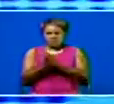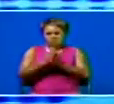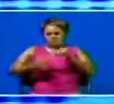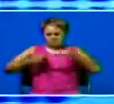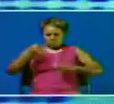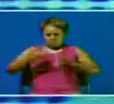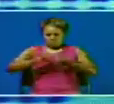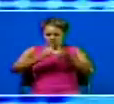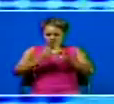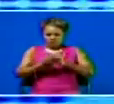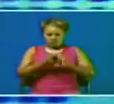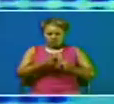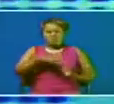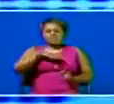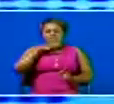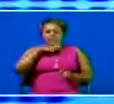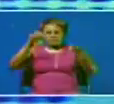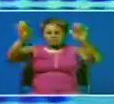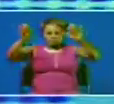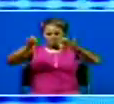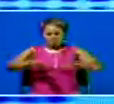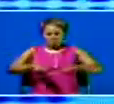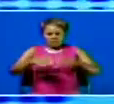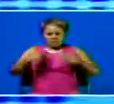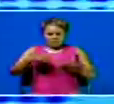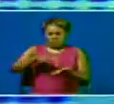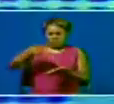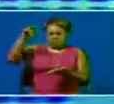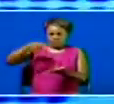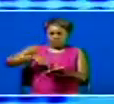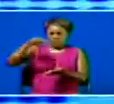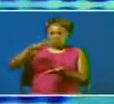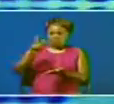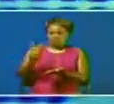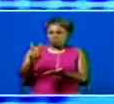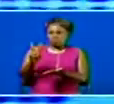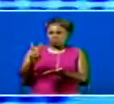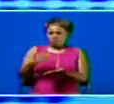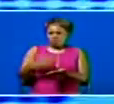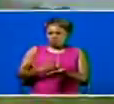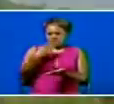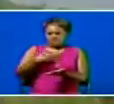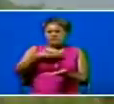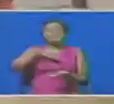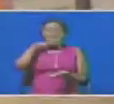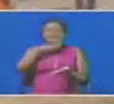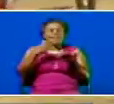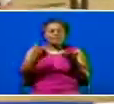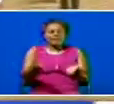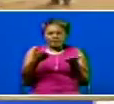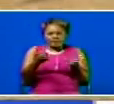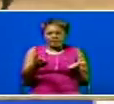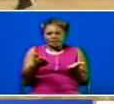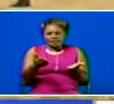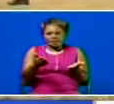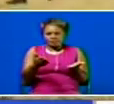kujivinjari umegeuka karaha katika mabonde ya Kerio baada ya waruka parachuti wawili raia wa kigeni kuanguka na kufariki papo hapo. Watalii